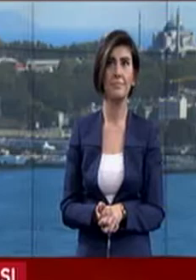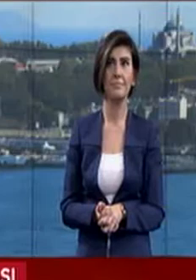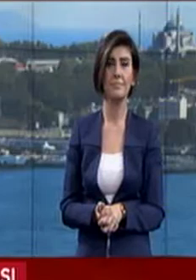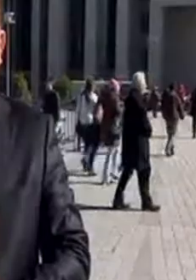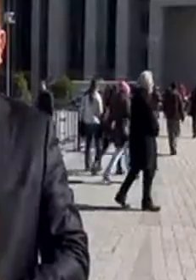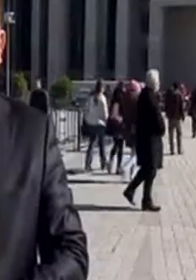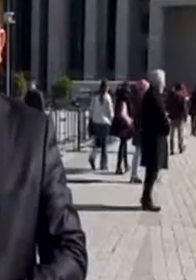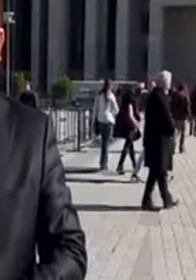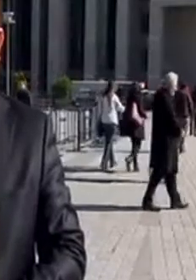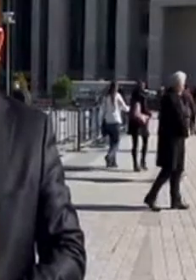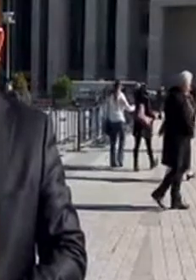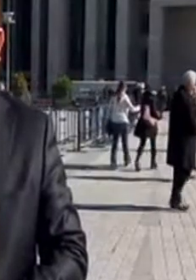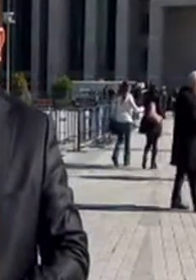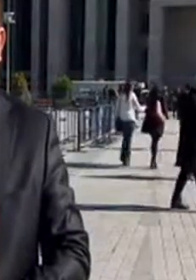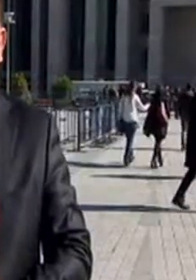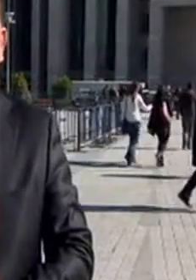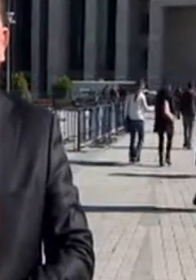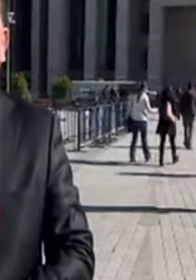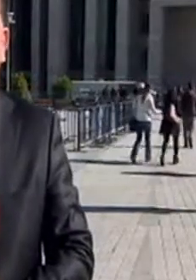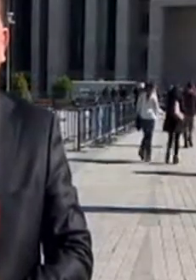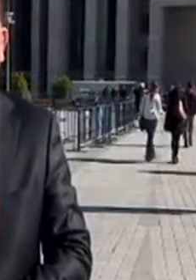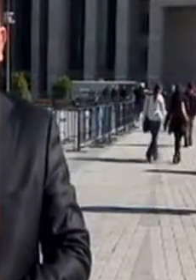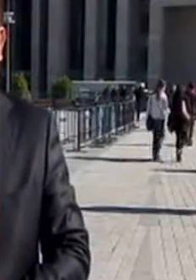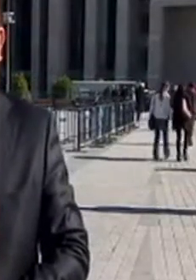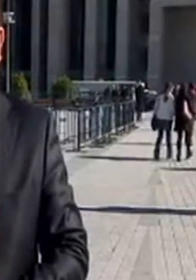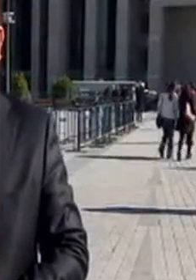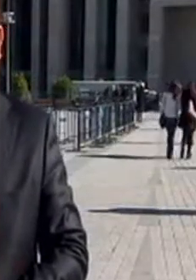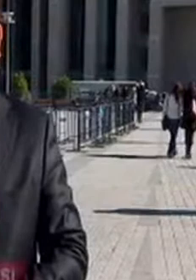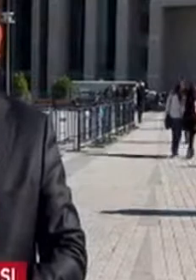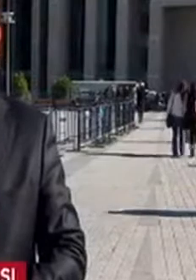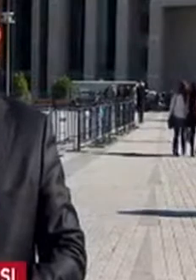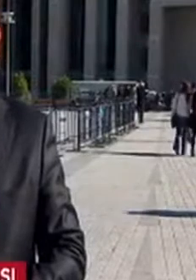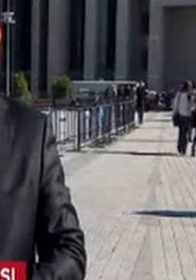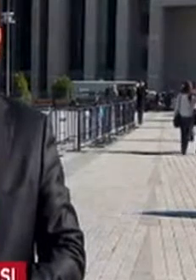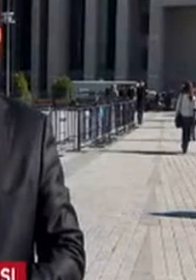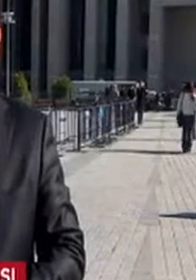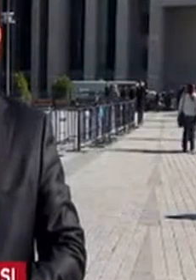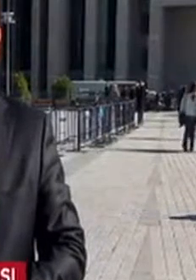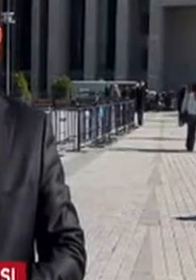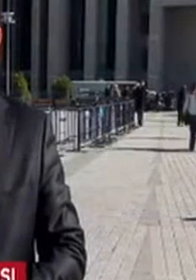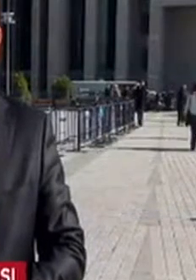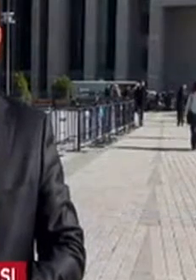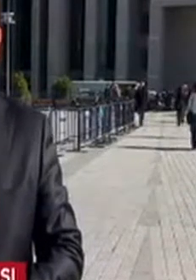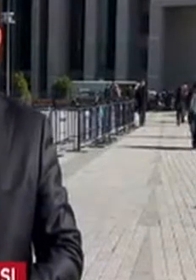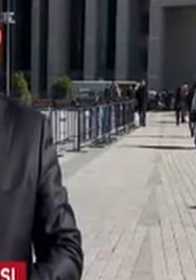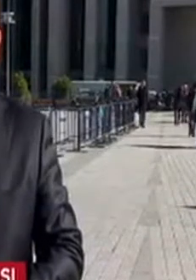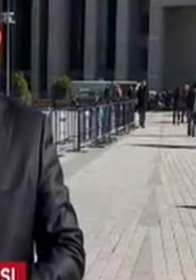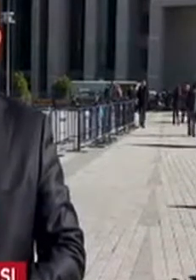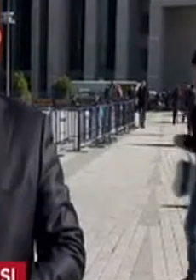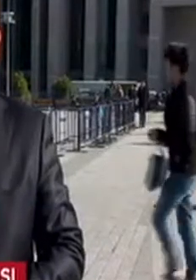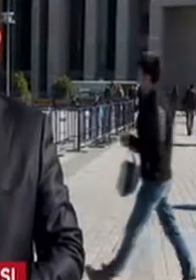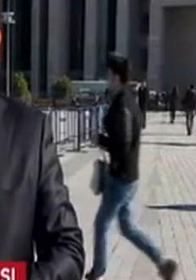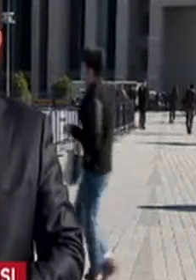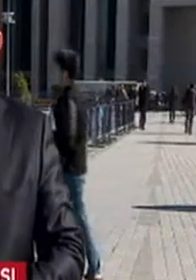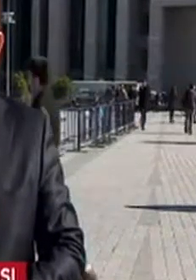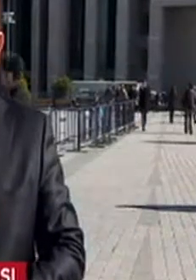ilk duruşması görülmüştü. Dava kapsamında 968 mağdur ve şikayetçi yer alıyor. Cumhurbaşkanı Recep Tayyip